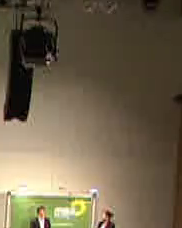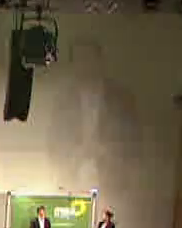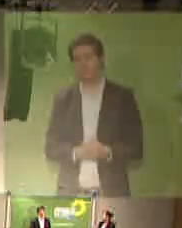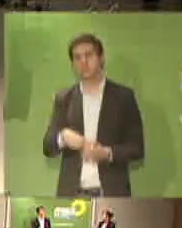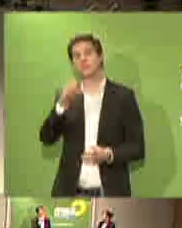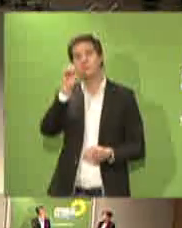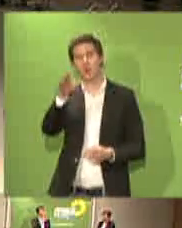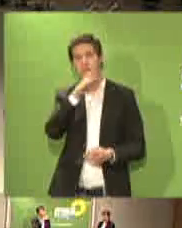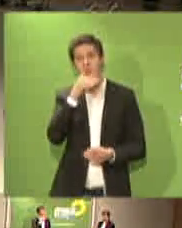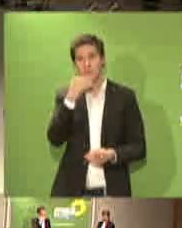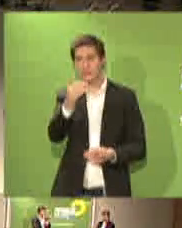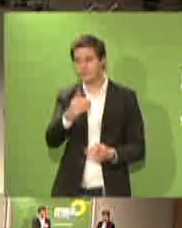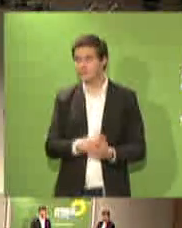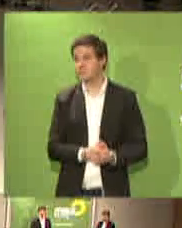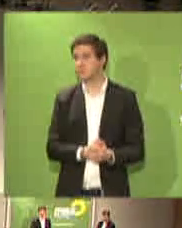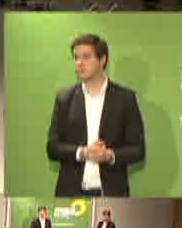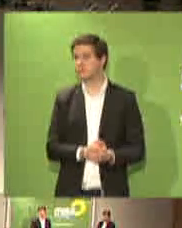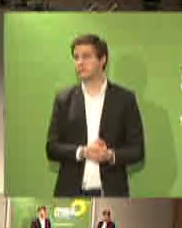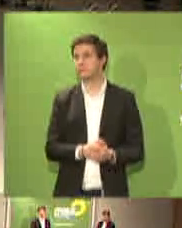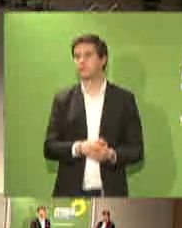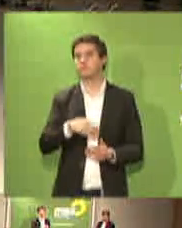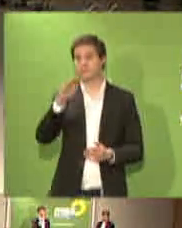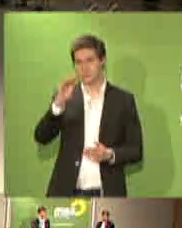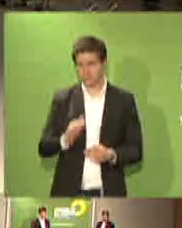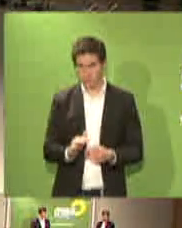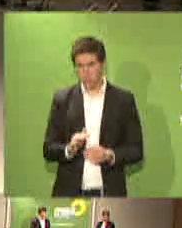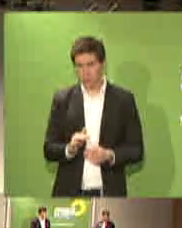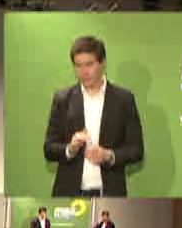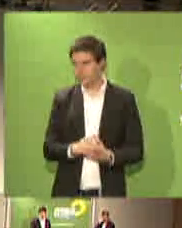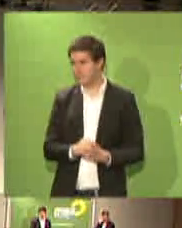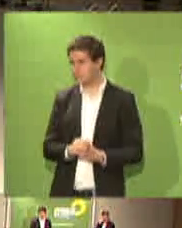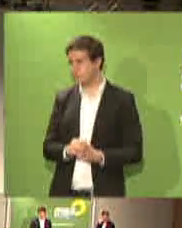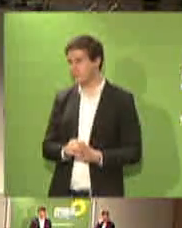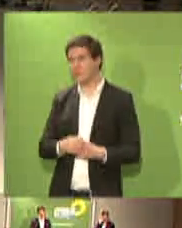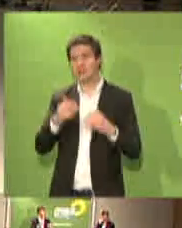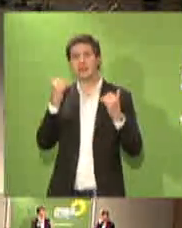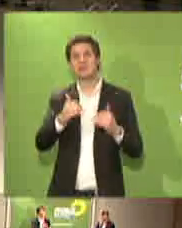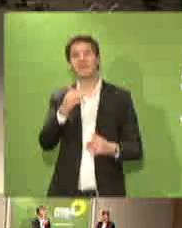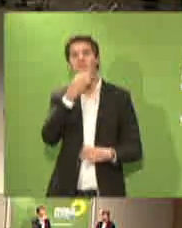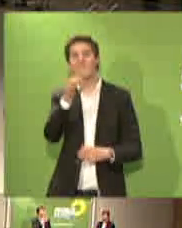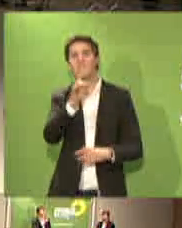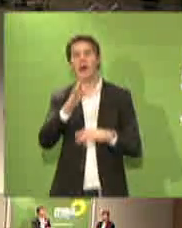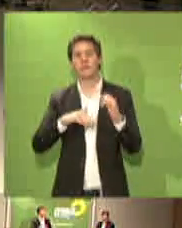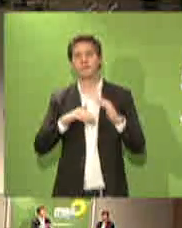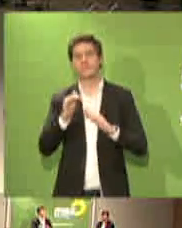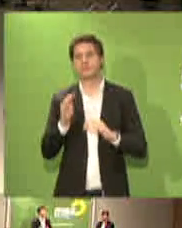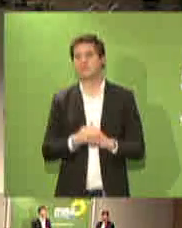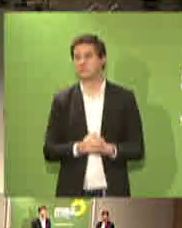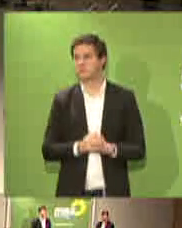Okay, vielen Dank. Jetzt bitte auch alle runter, die Karten, genau. Und wer möchte sich enthalten?